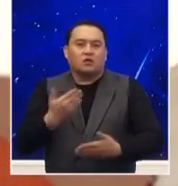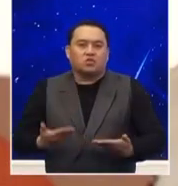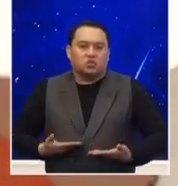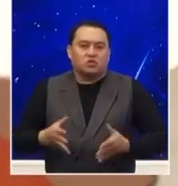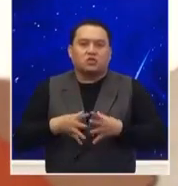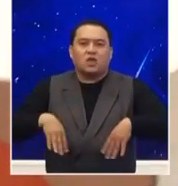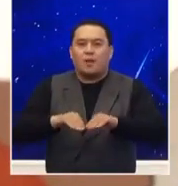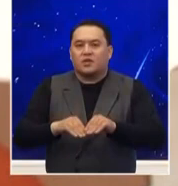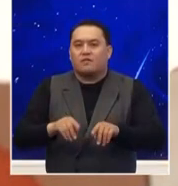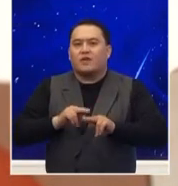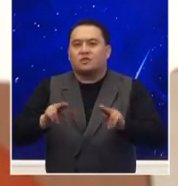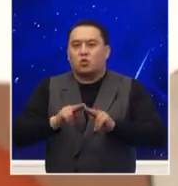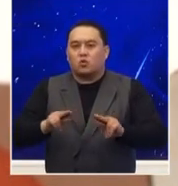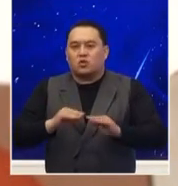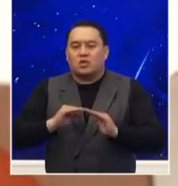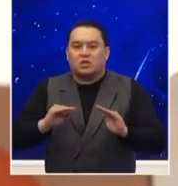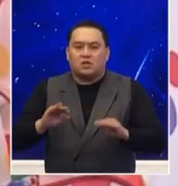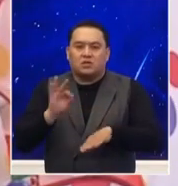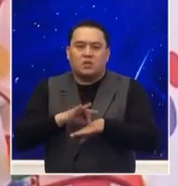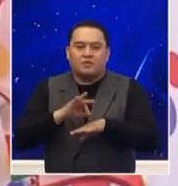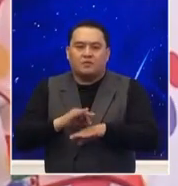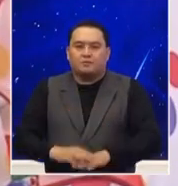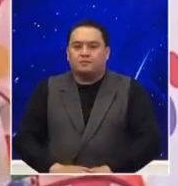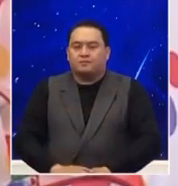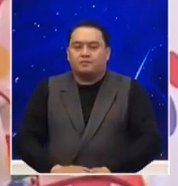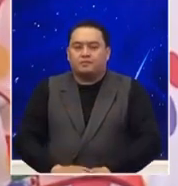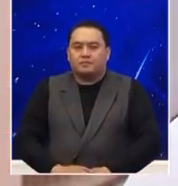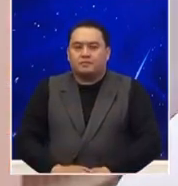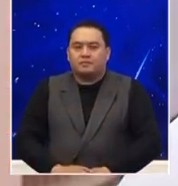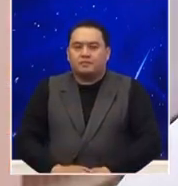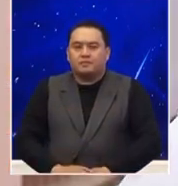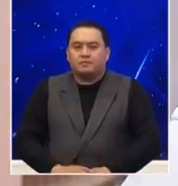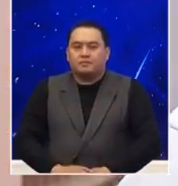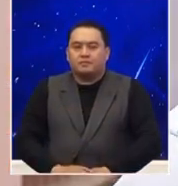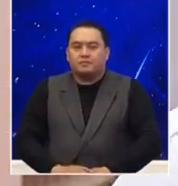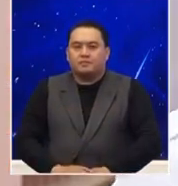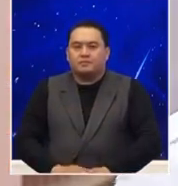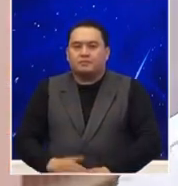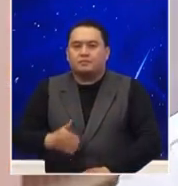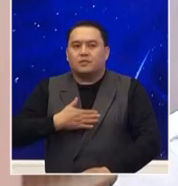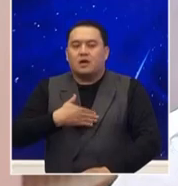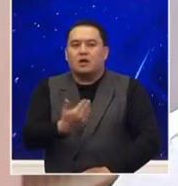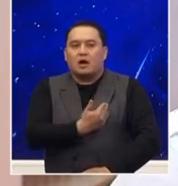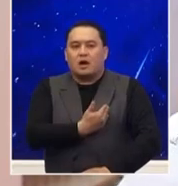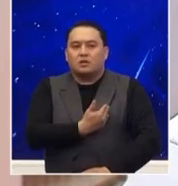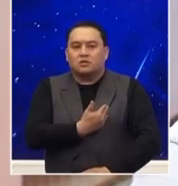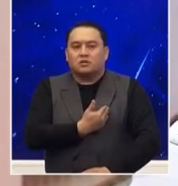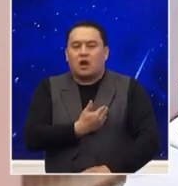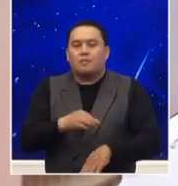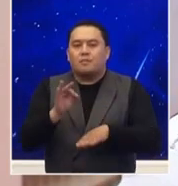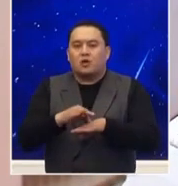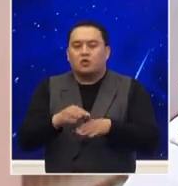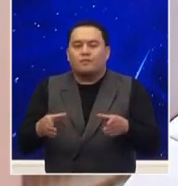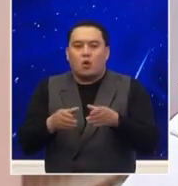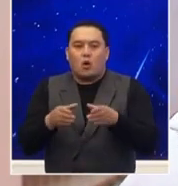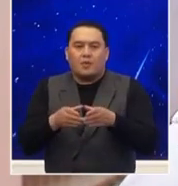жизни семей, в которых воспитываются дети с аутизмом. Мы хотим помочь уязвимым группам, да, в данном случае